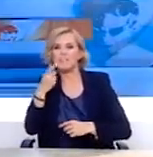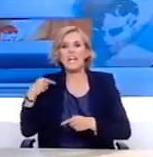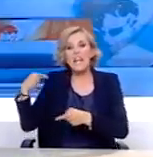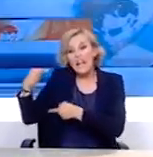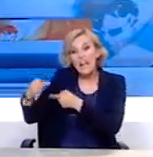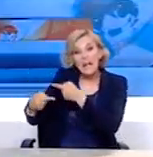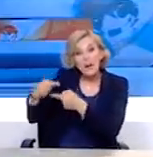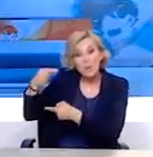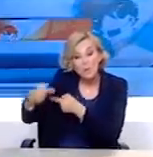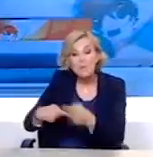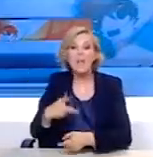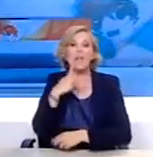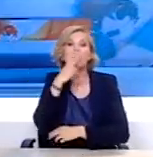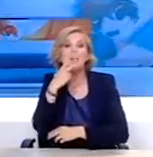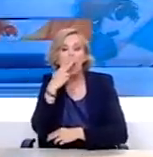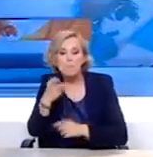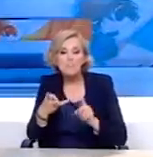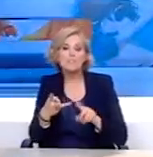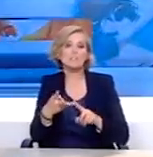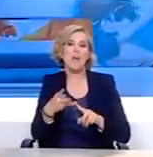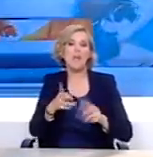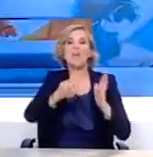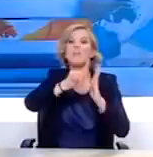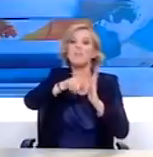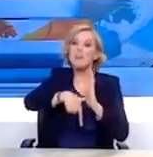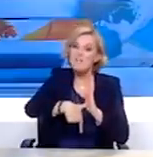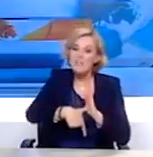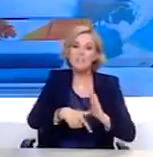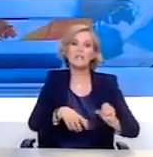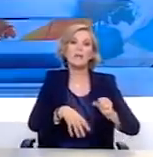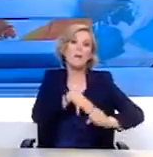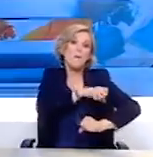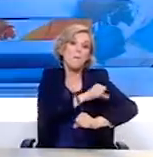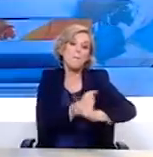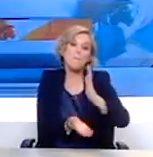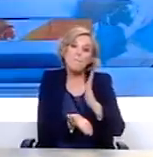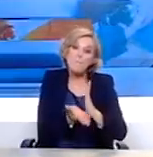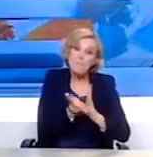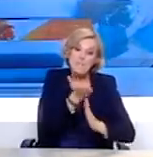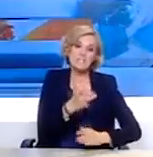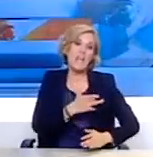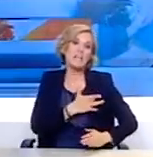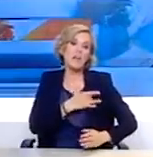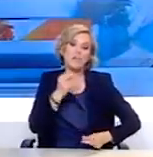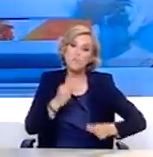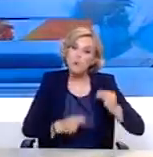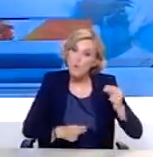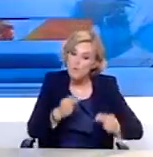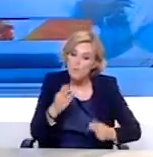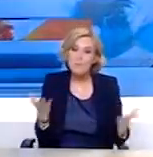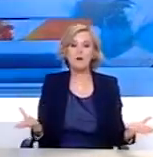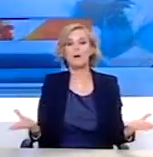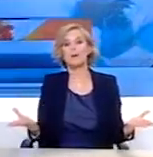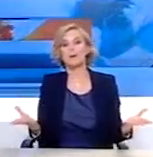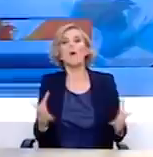το κάπνισμα για τους οποίους έχουμε μιλήσει, ο διαβήτης, η υπέρταση, τα καρδιαγγειακά νοσήματα